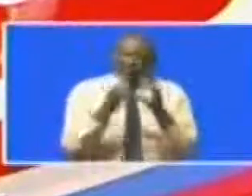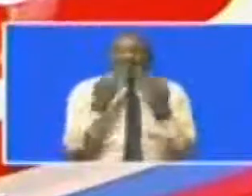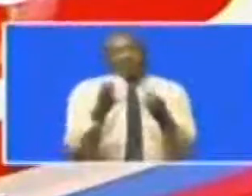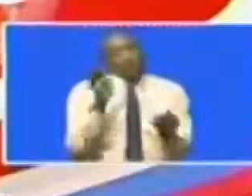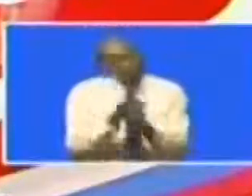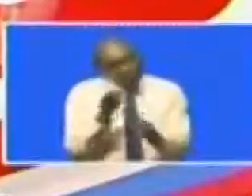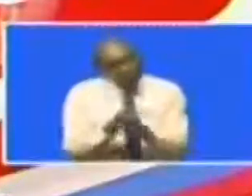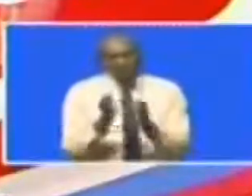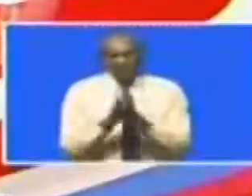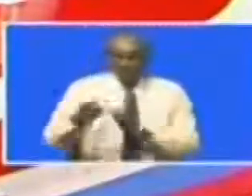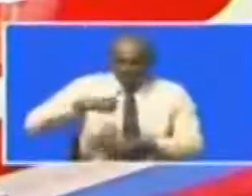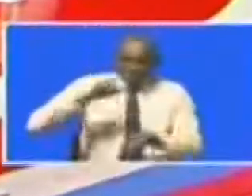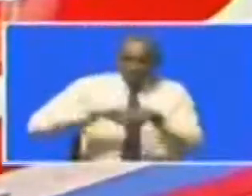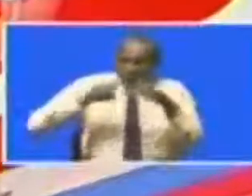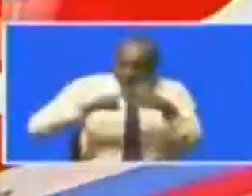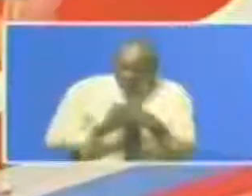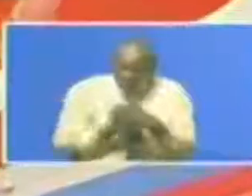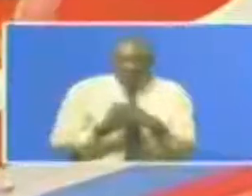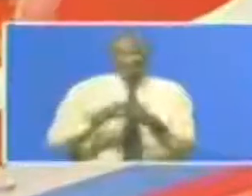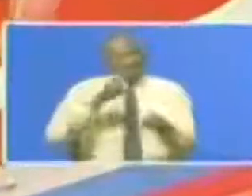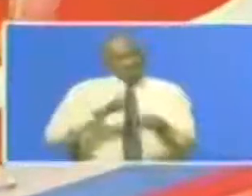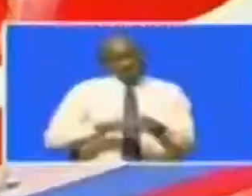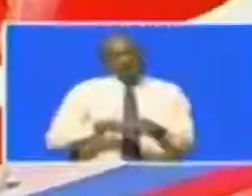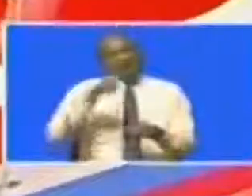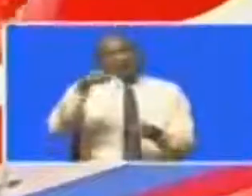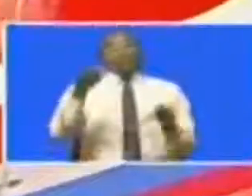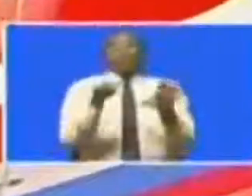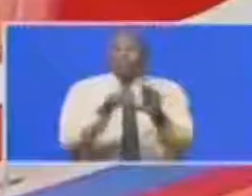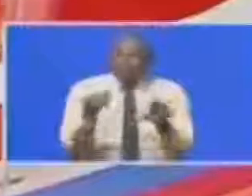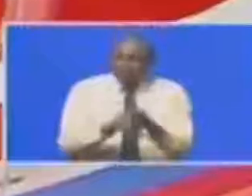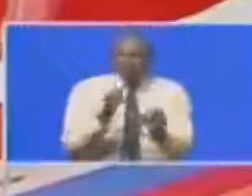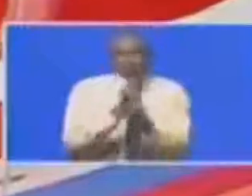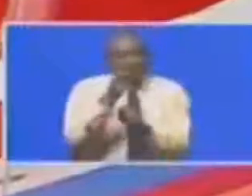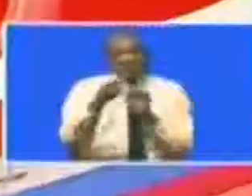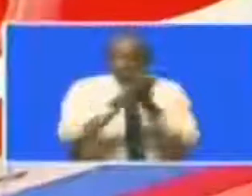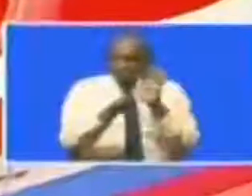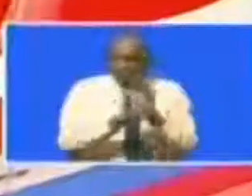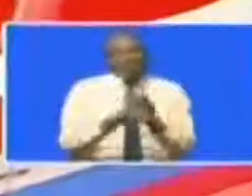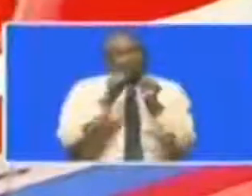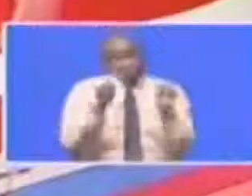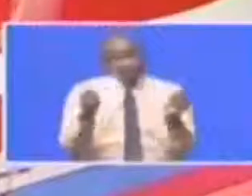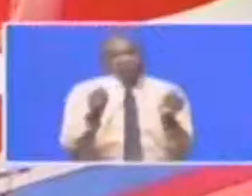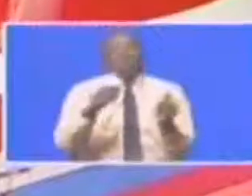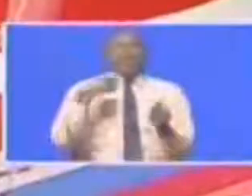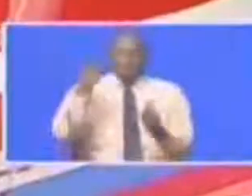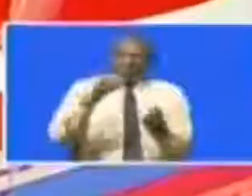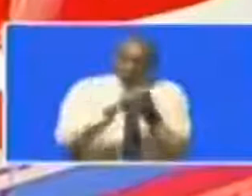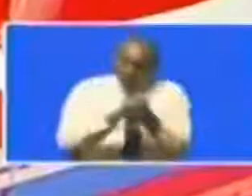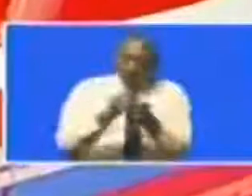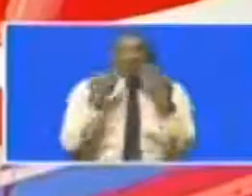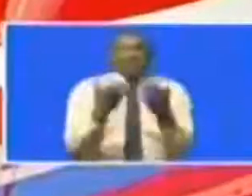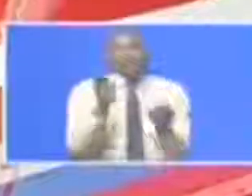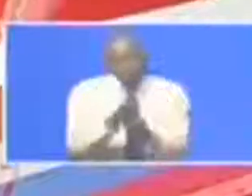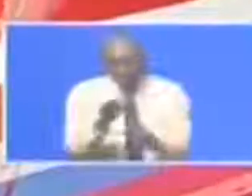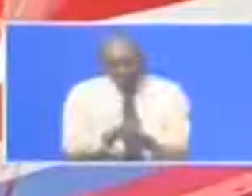kwa kuandamana nasi tangu tulipoanza mwendo wa saa 12 na kwa mchango wenu katika kufanikisha kipindi hiki cha Dira ya Wiki kila siku ya Ijumaa. Nasema asanti